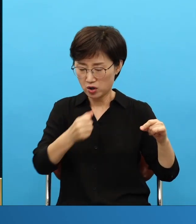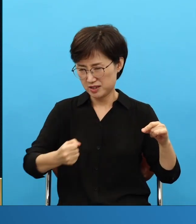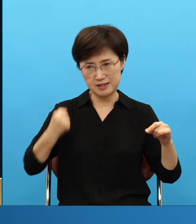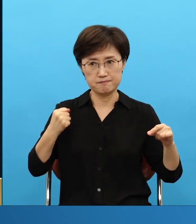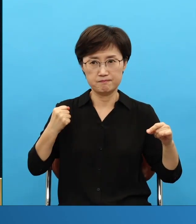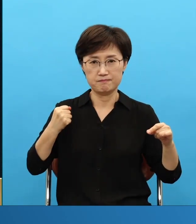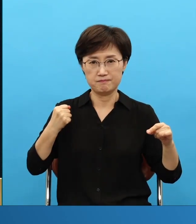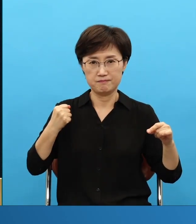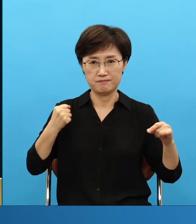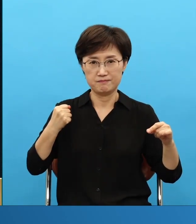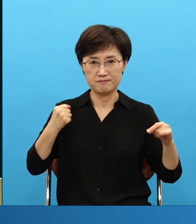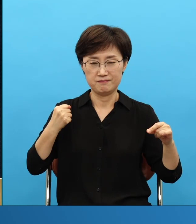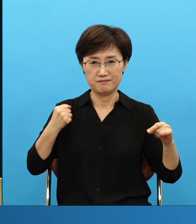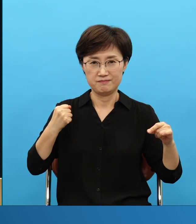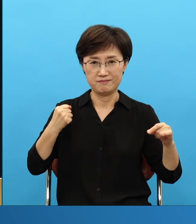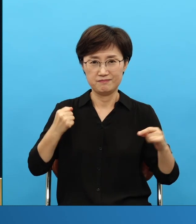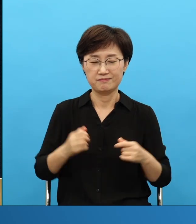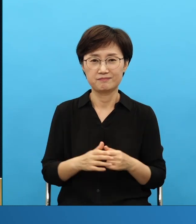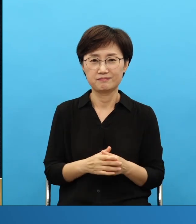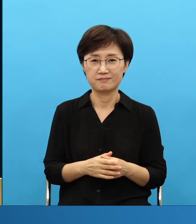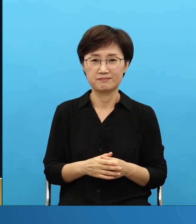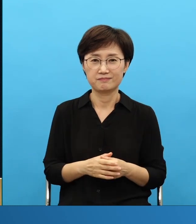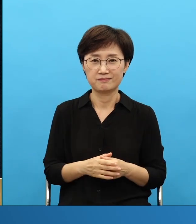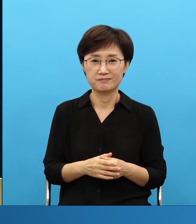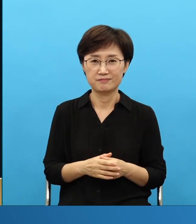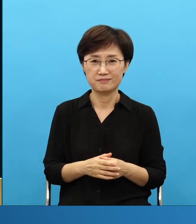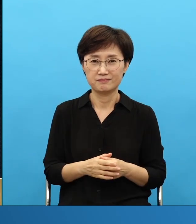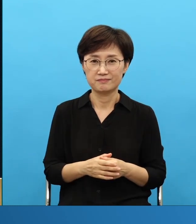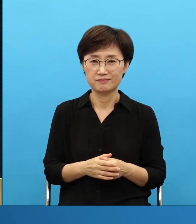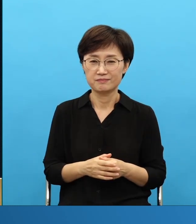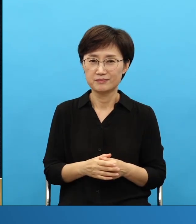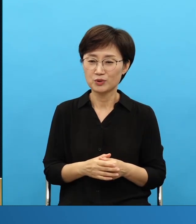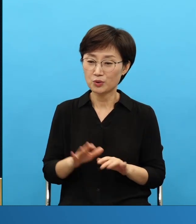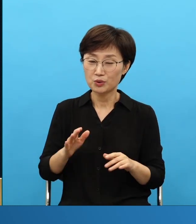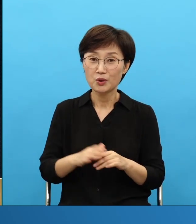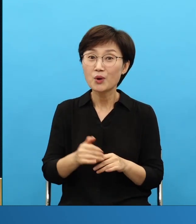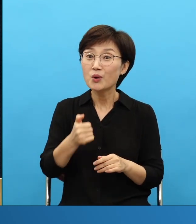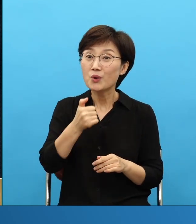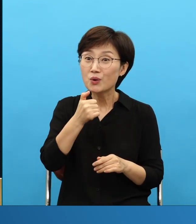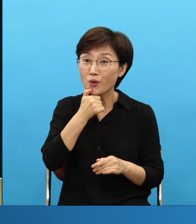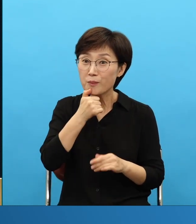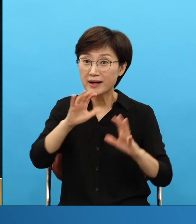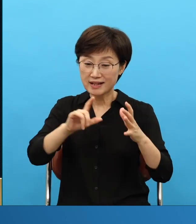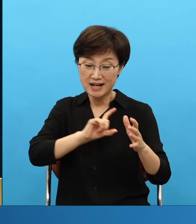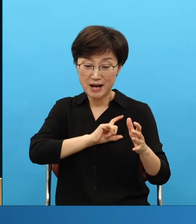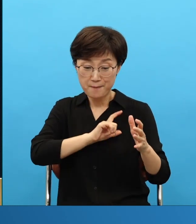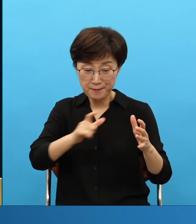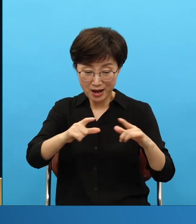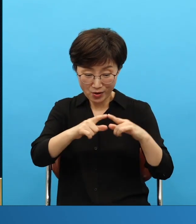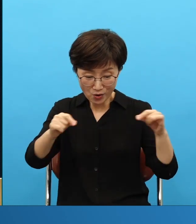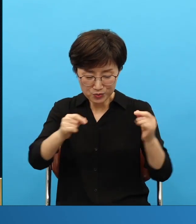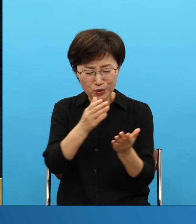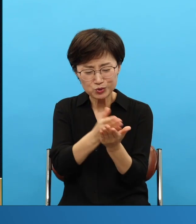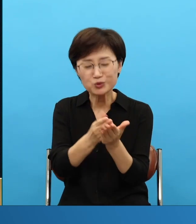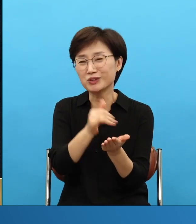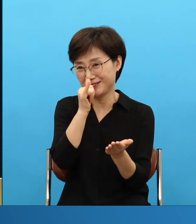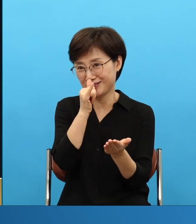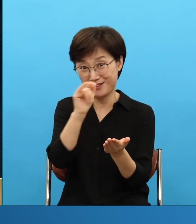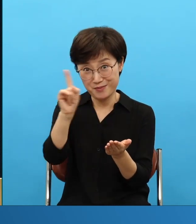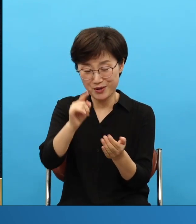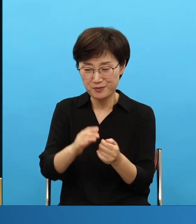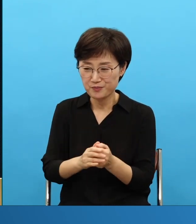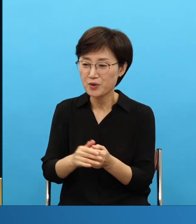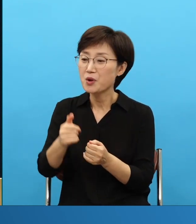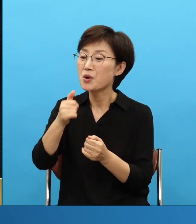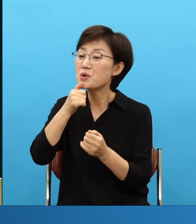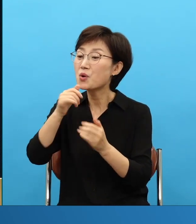citizenship. 그것도 약간 또 다르대요. And it's a little bit different. 로마에 살면서 시민권 받은 사람하고 안 사는데